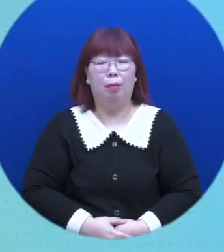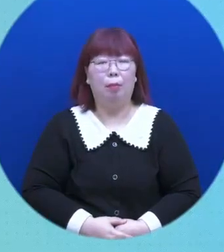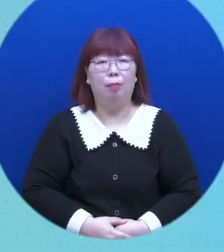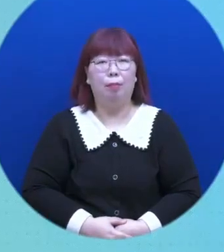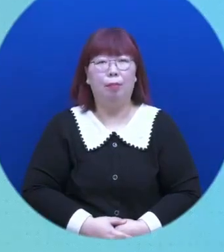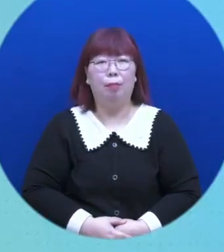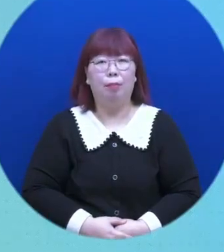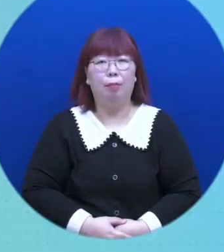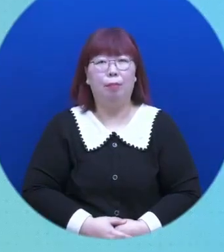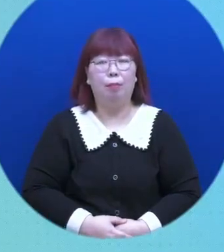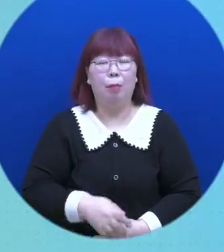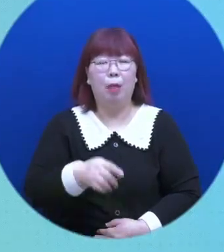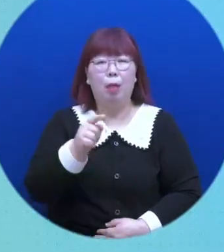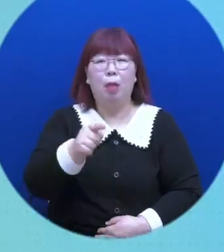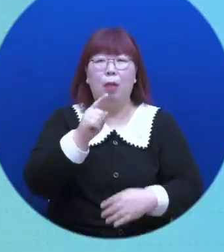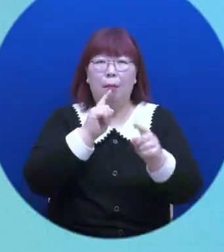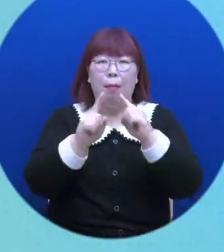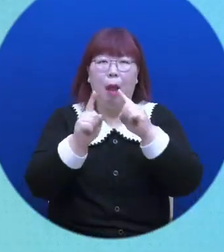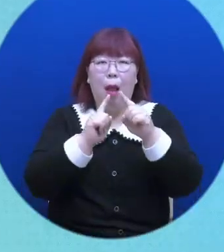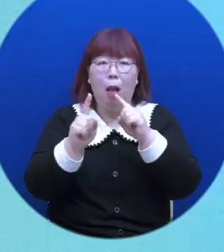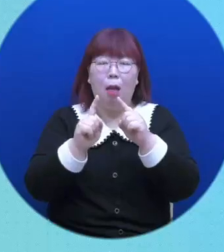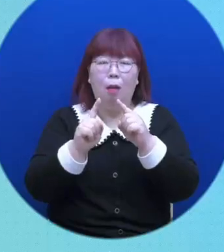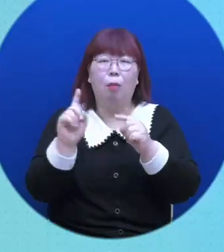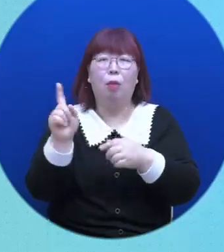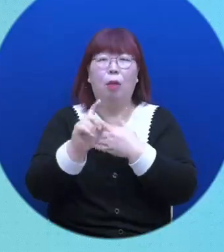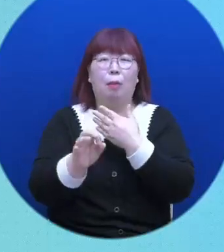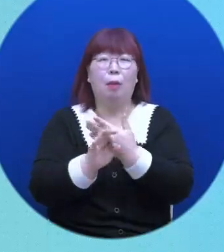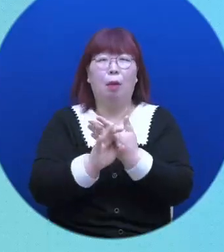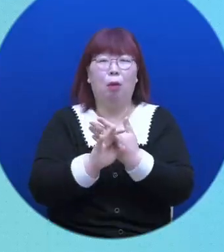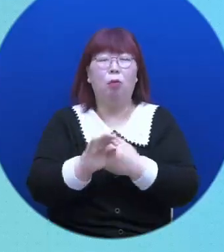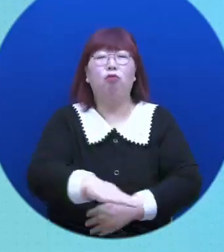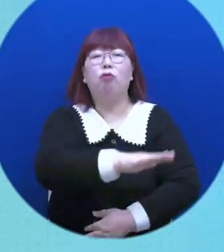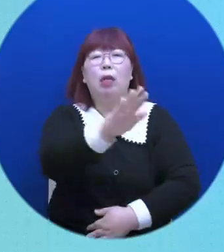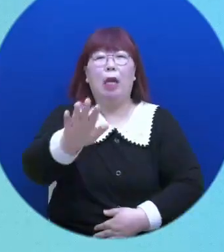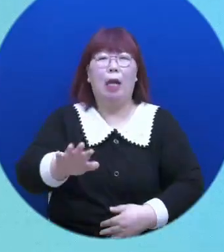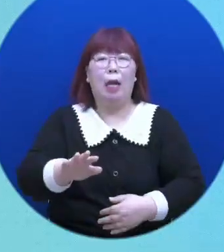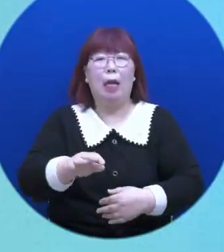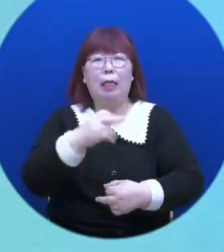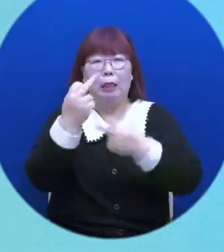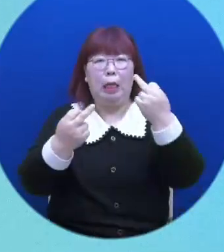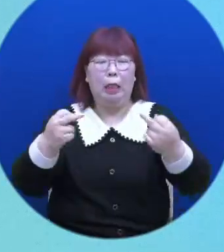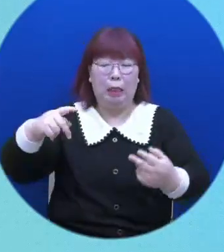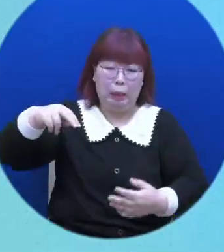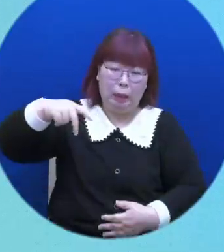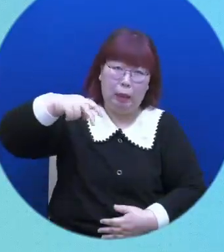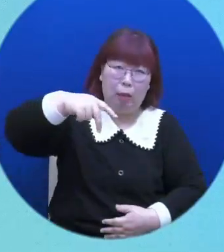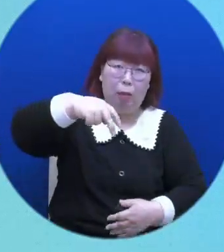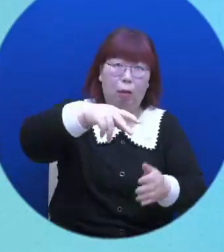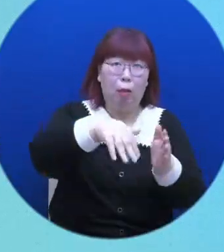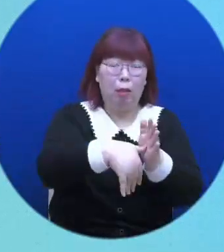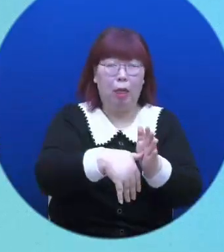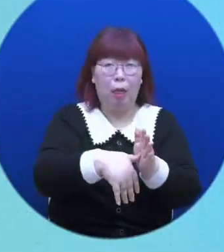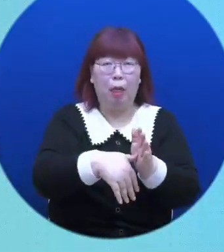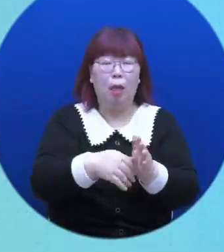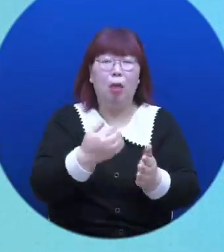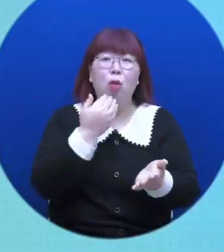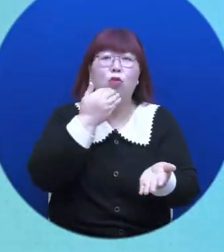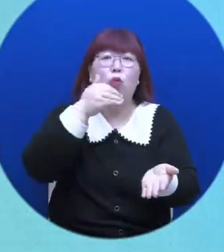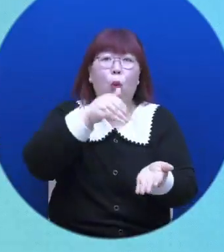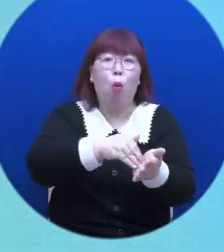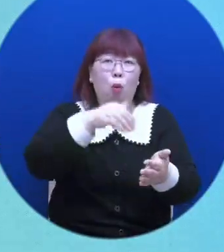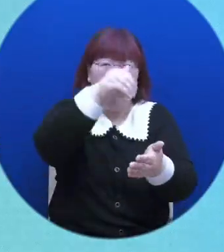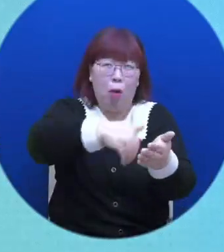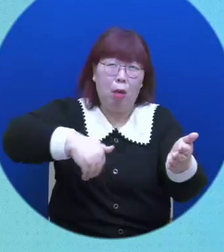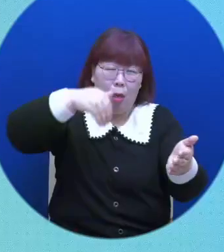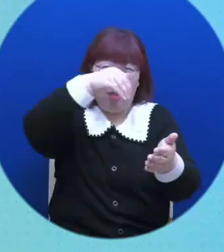여기에 이 말은 우리가 산을 지나가다 보면 채석장에 돌을 캐난